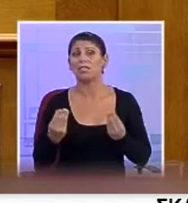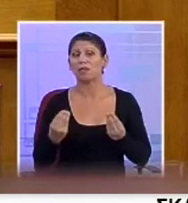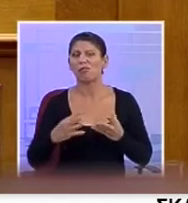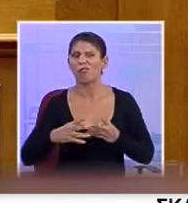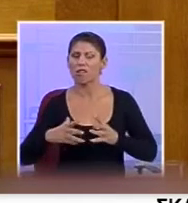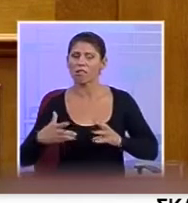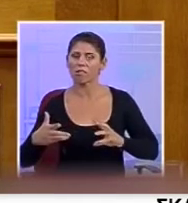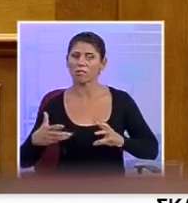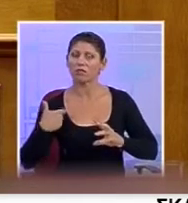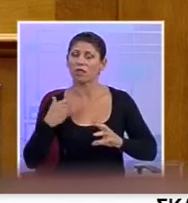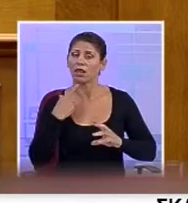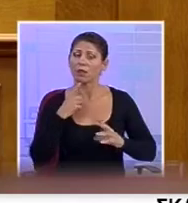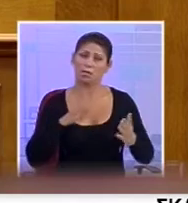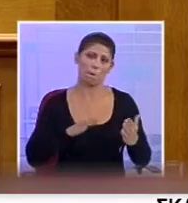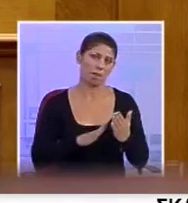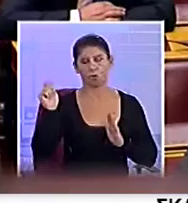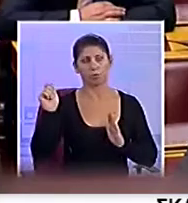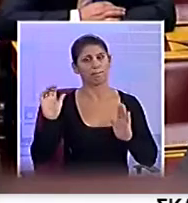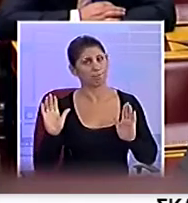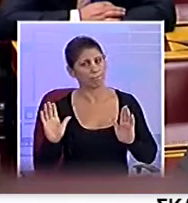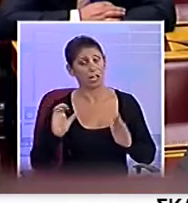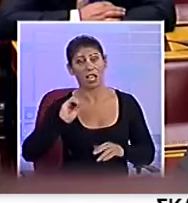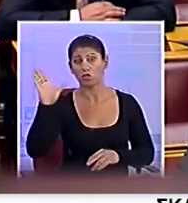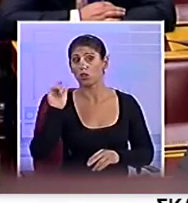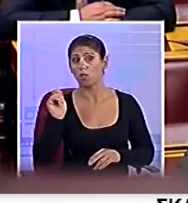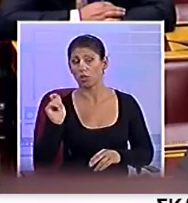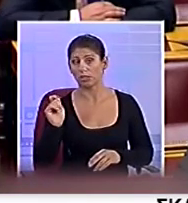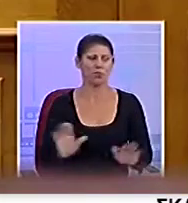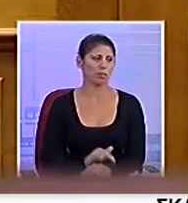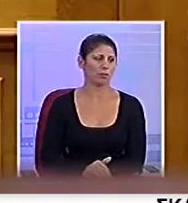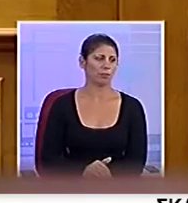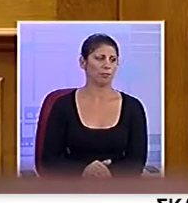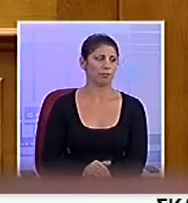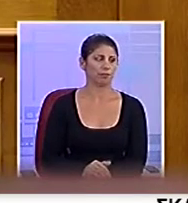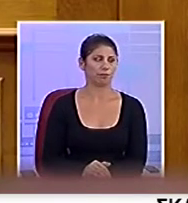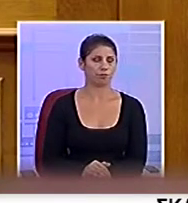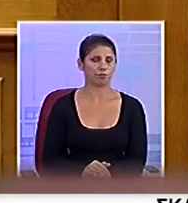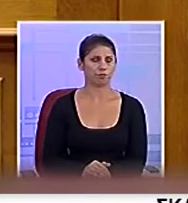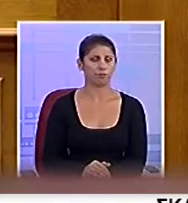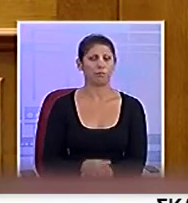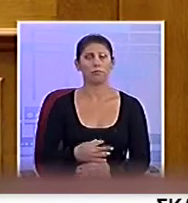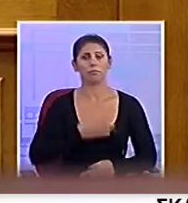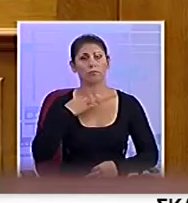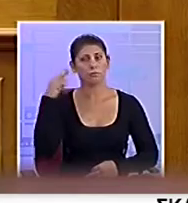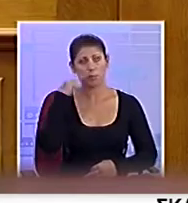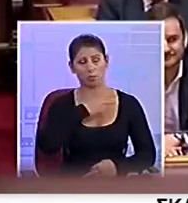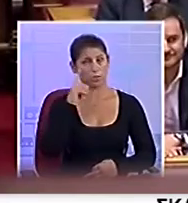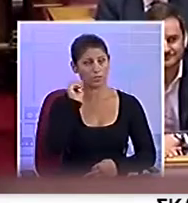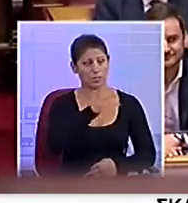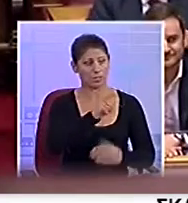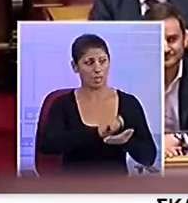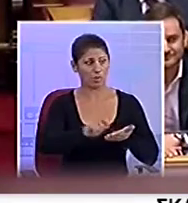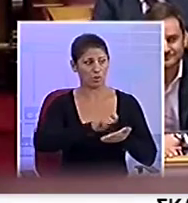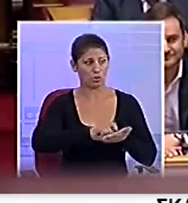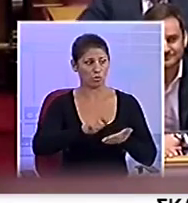στραβά θα είμαστε απέναντί σας. Είναι τόσο απλό για μας. Απέστειλα, κύριε Πρωθυπουργέ, σε εσάς μια